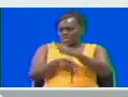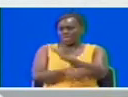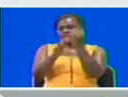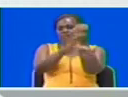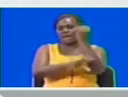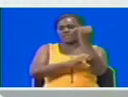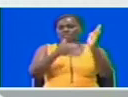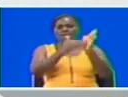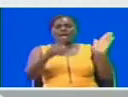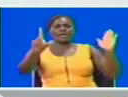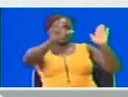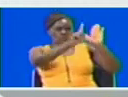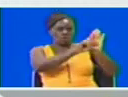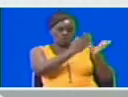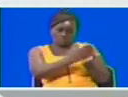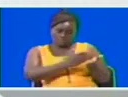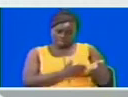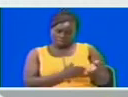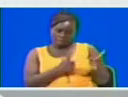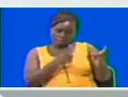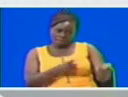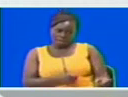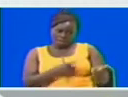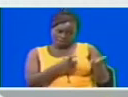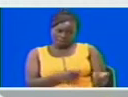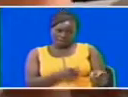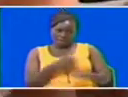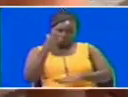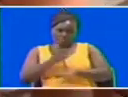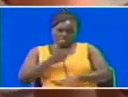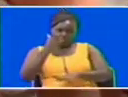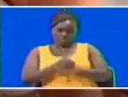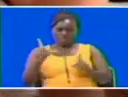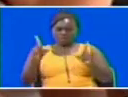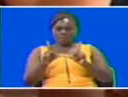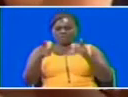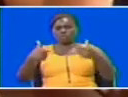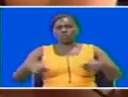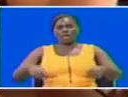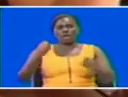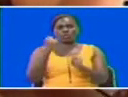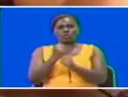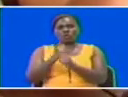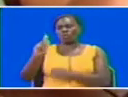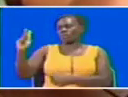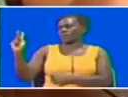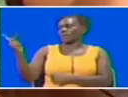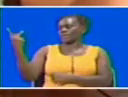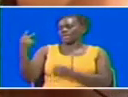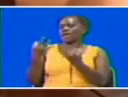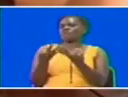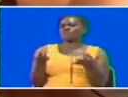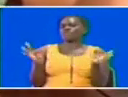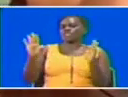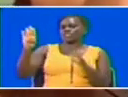cha sheria. Aidha, baadhi yao walishtakiwa kwa madai ya kughushi stakabadhi za kuwaruhusu kufanya kazi nchini Kenya. Hata hivyo waliachiliwa